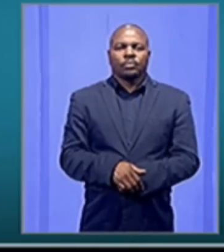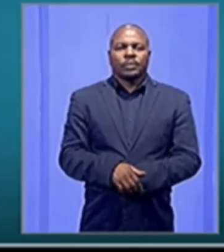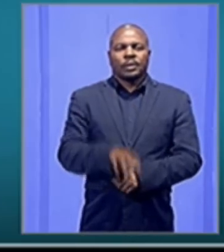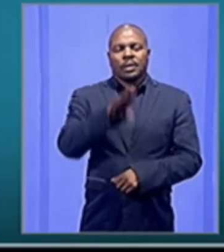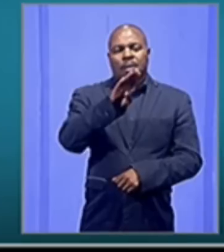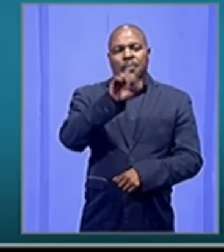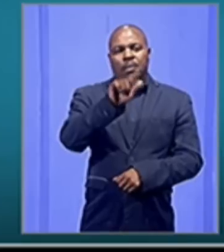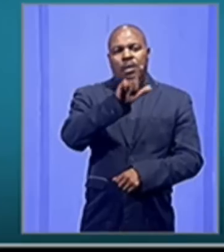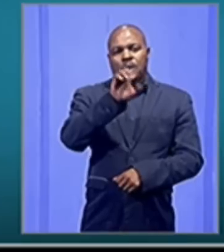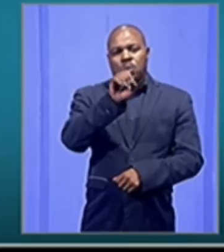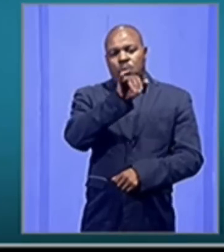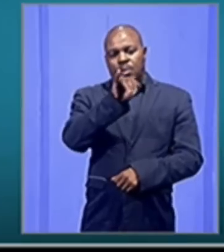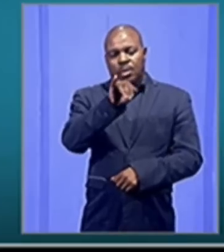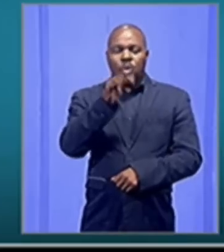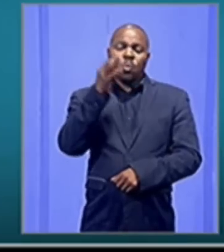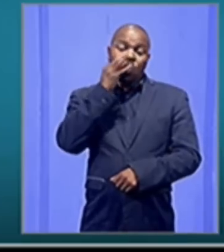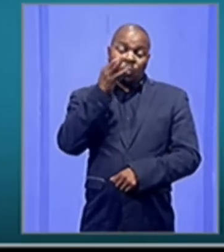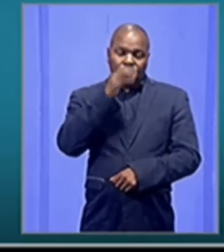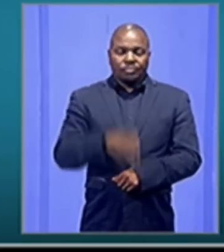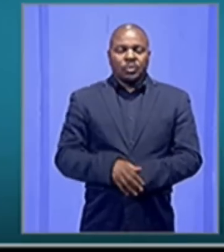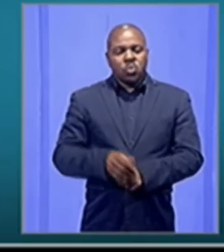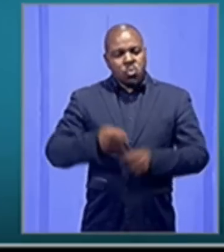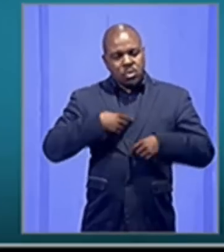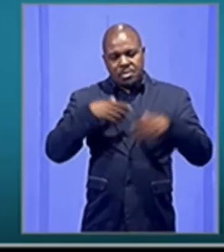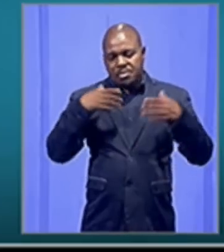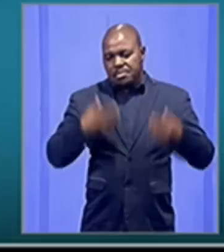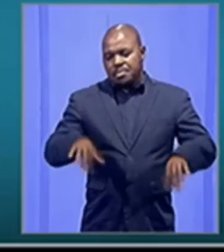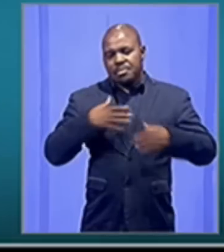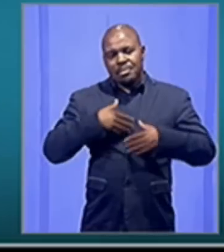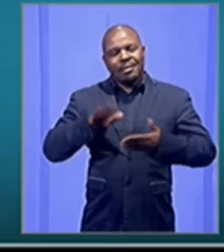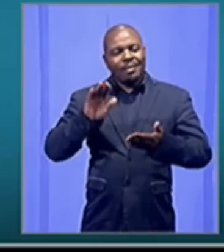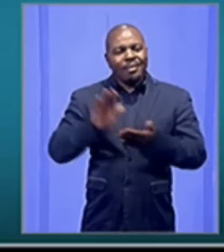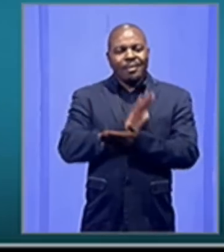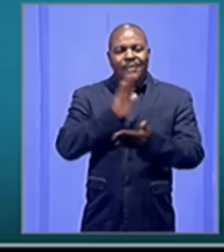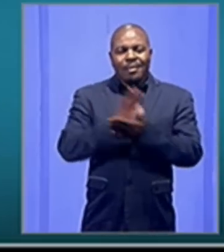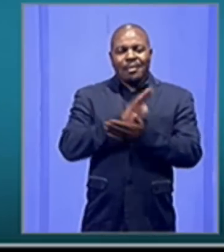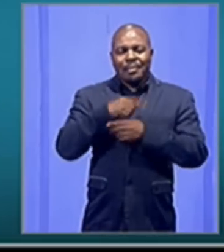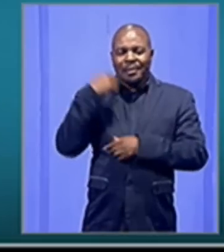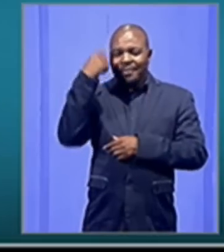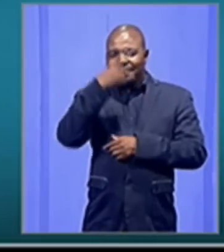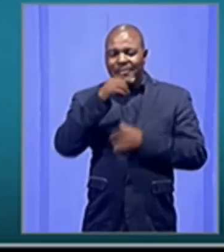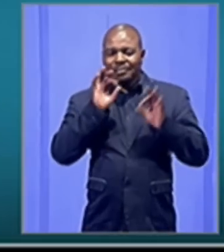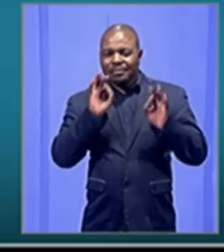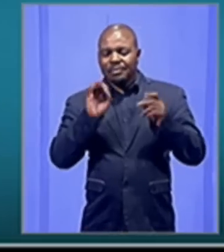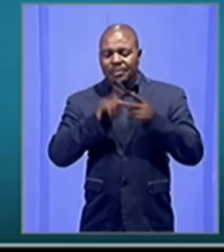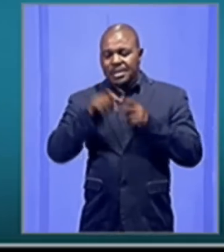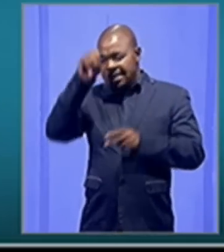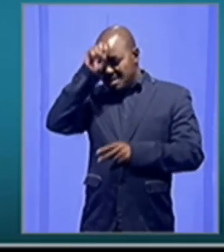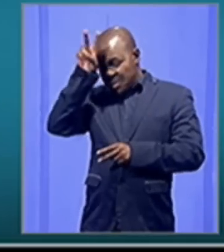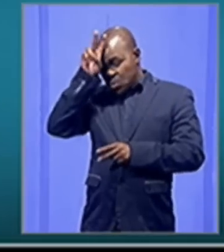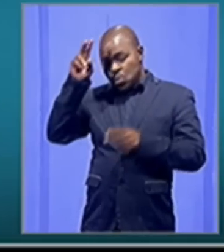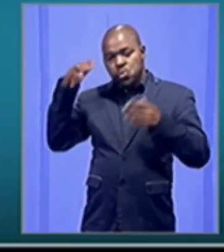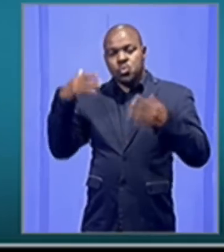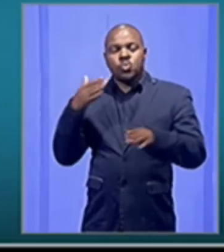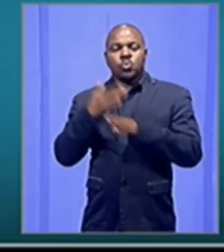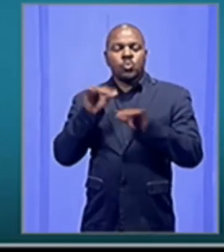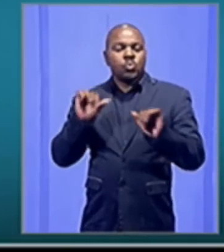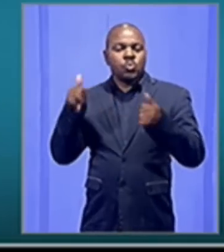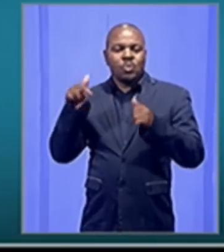Maria Baloi yena a re re tletše ka lethabo difahlegong tša rena dipoke di šomile ruri ba re